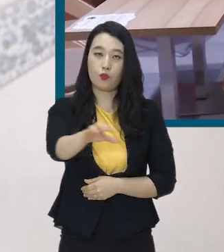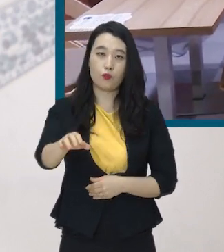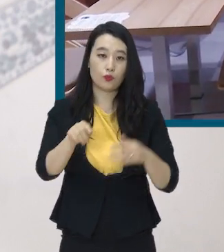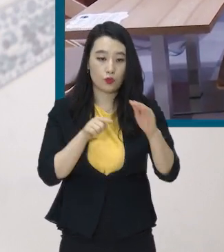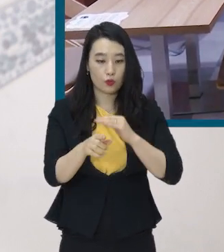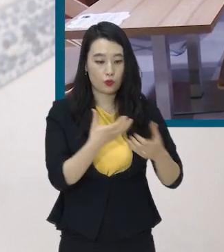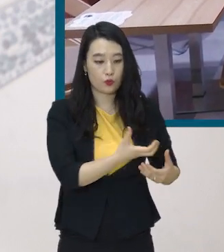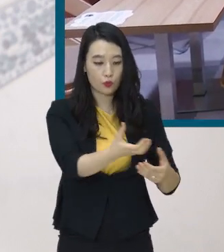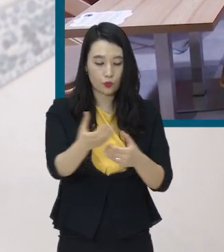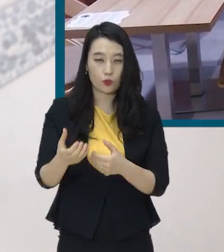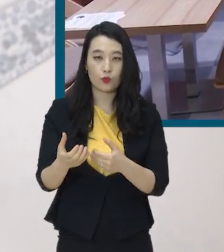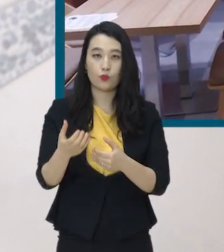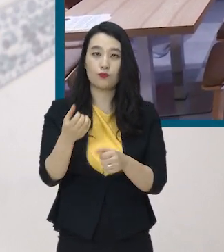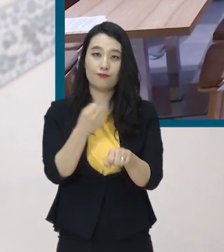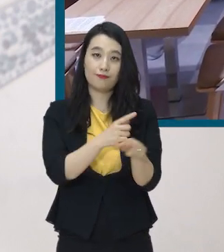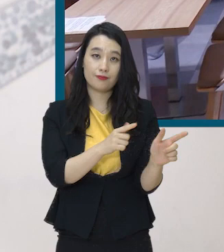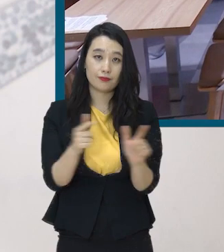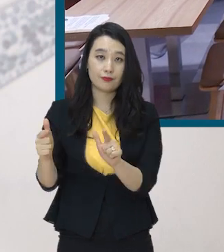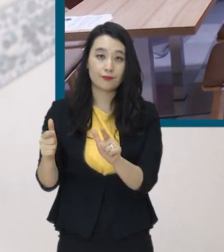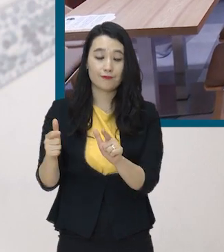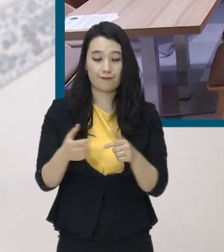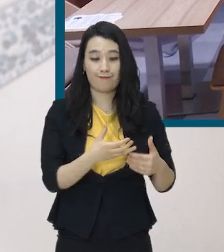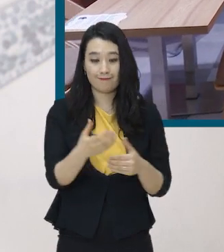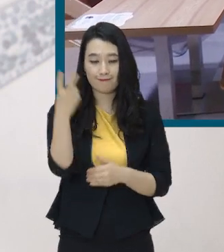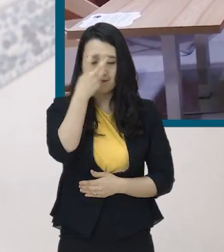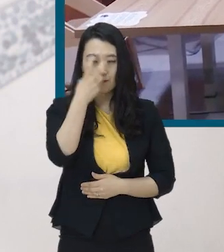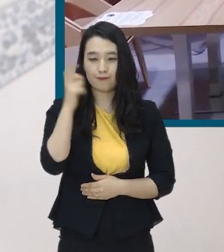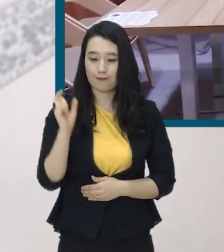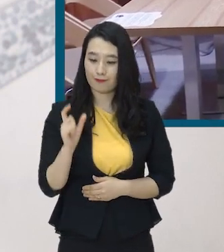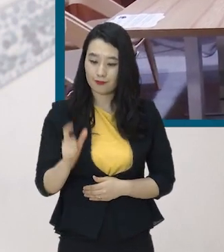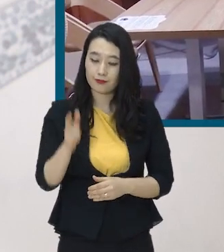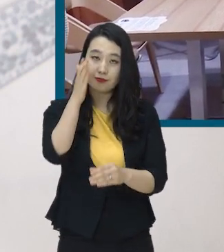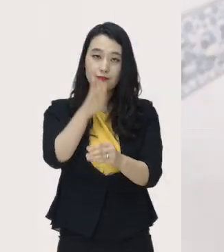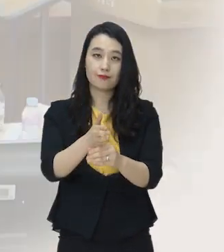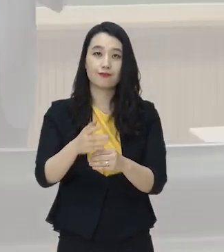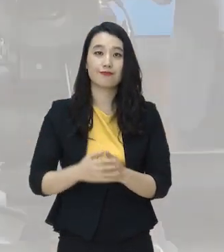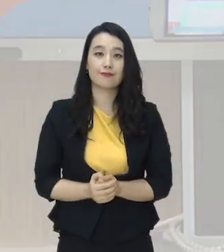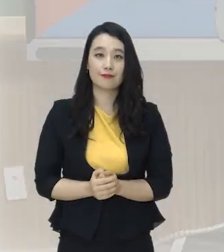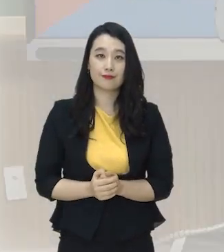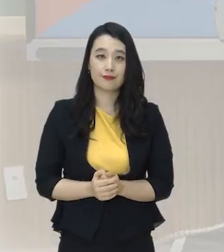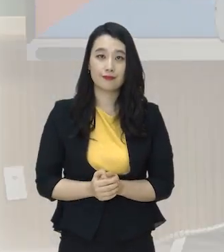구석구석 소독하는 등 방역 사각지대에 대한 관리를 강화하고 있습니다.